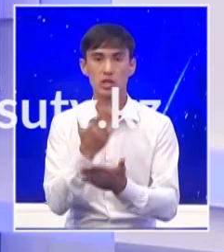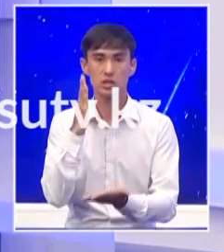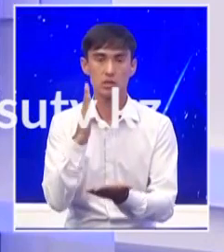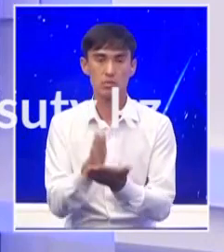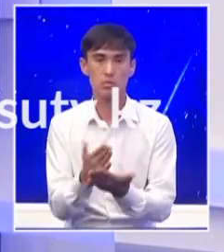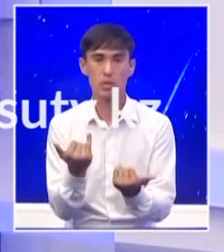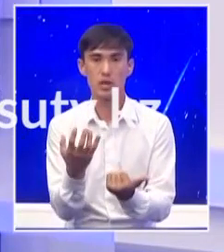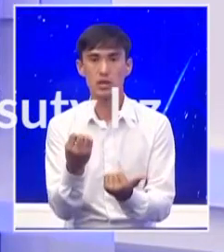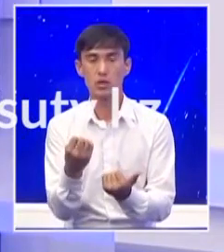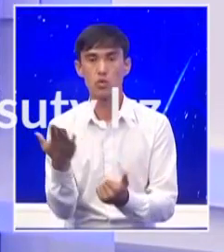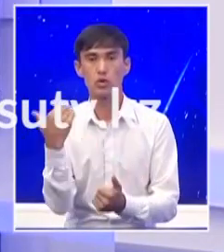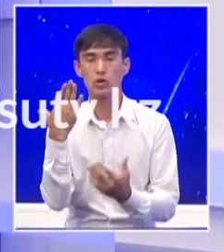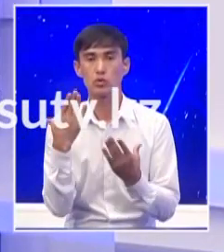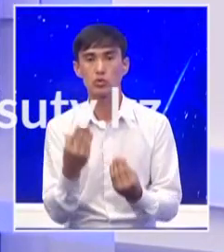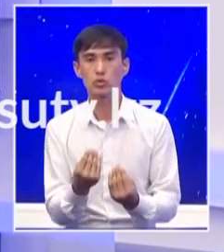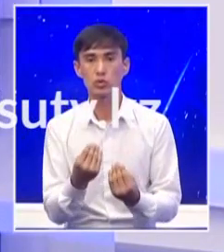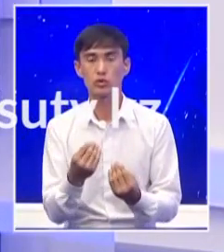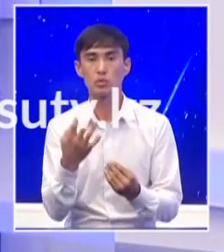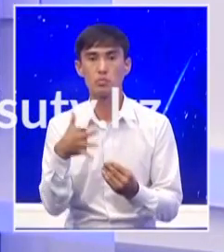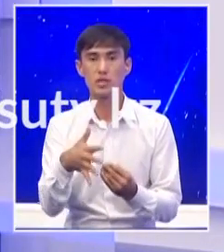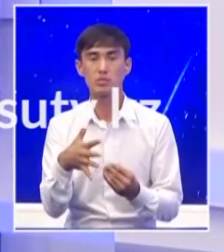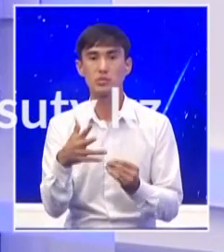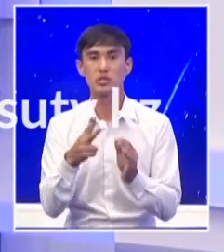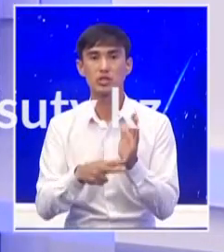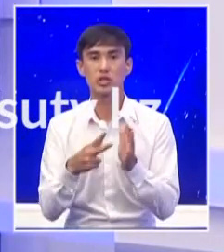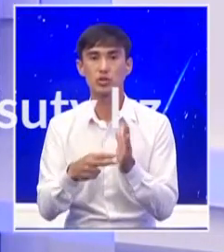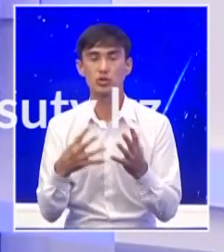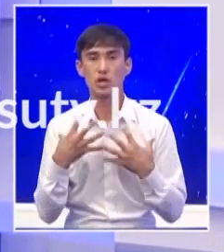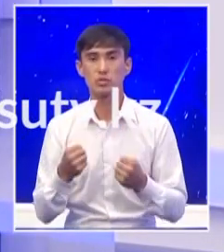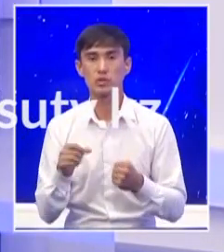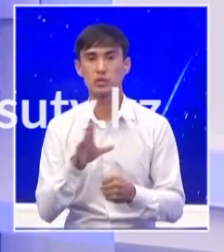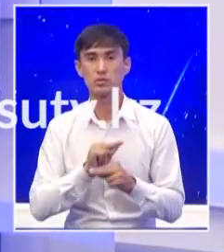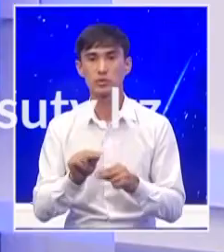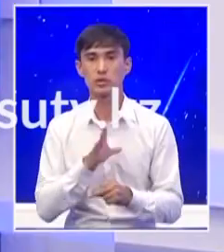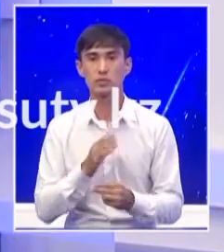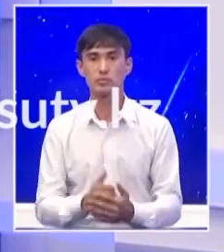Өткен тәулікте 5814 қазақстандық тәж-тажалынан жазылып шықты.